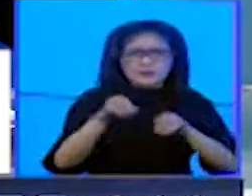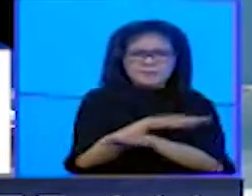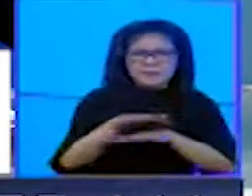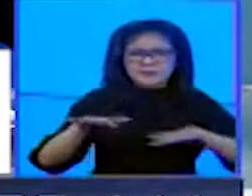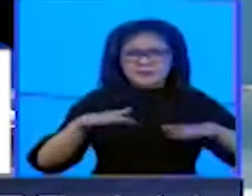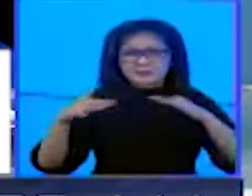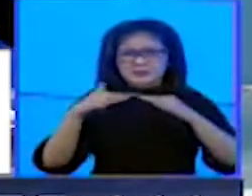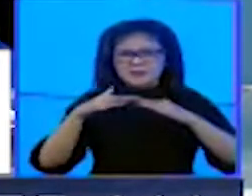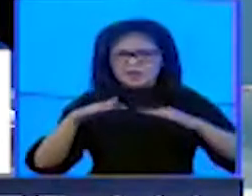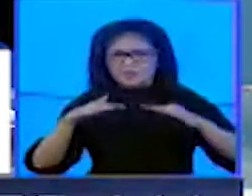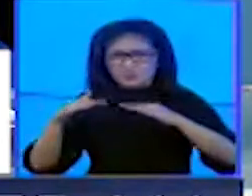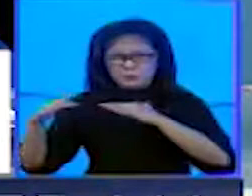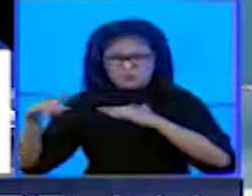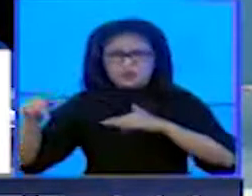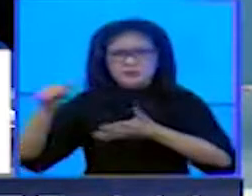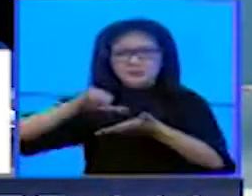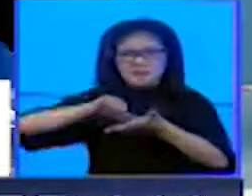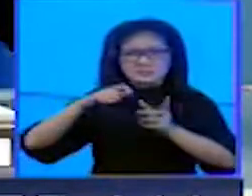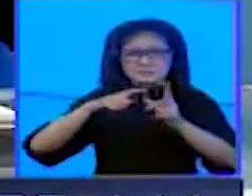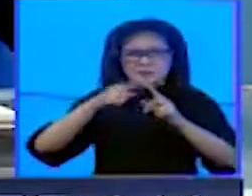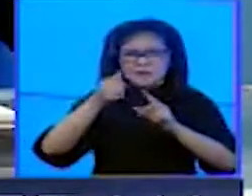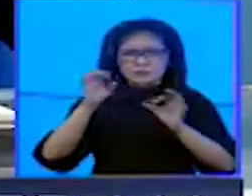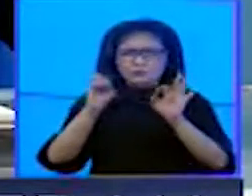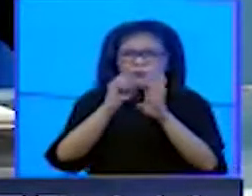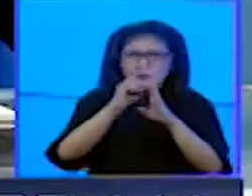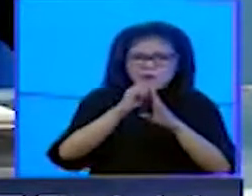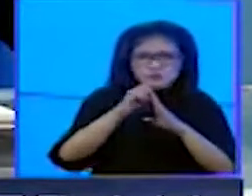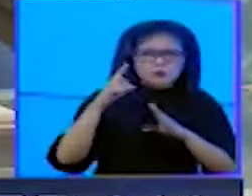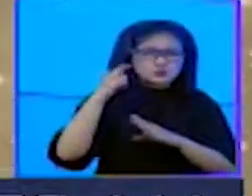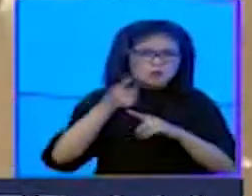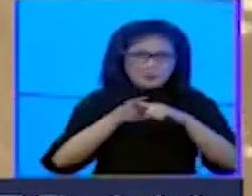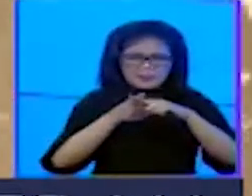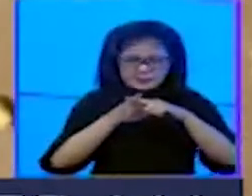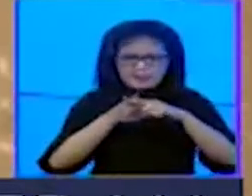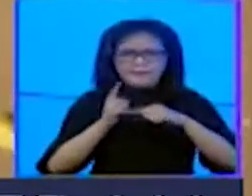Bergerak di Desa Tegal Sari, Purworejo, Jawa Tengah.